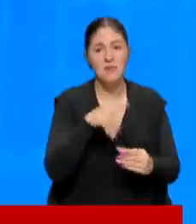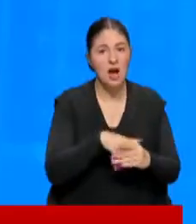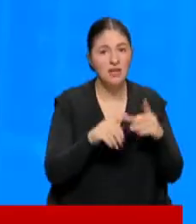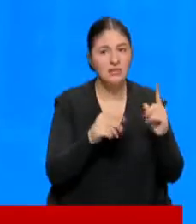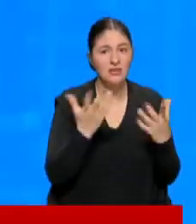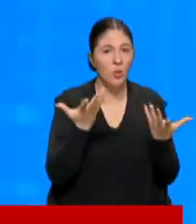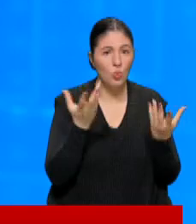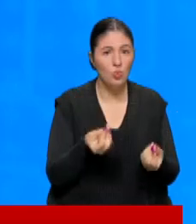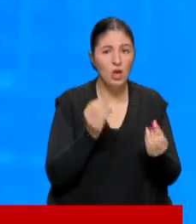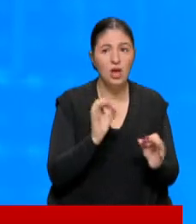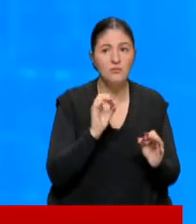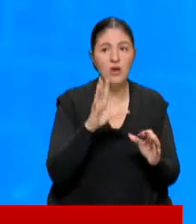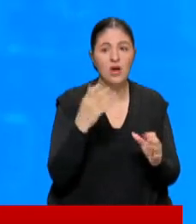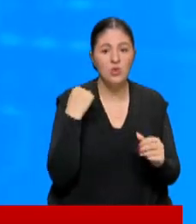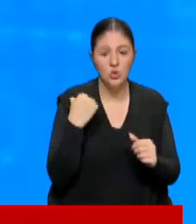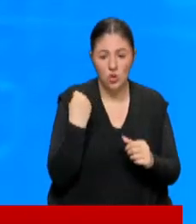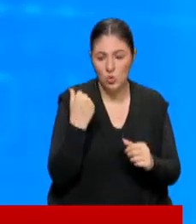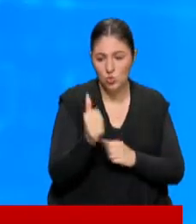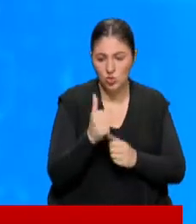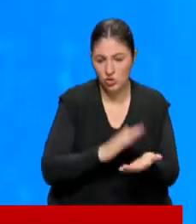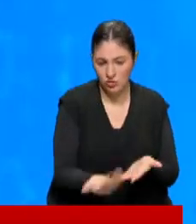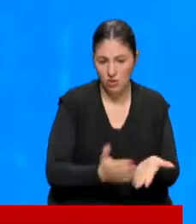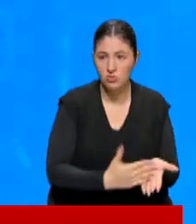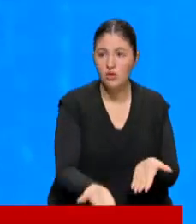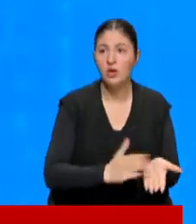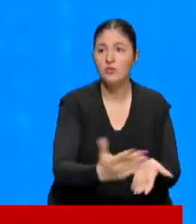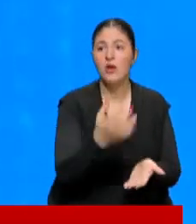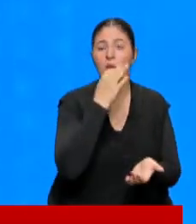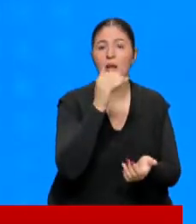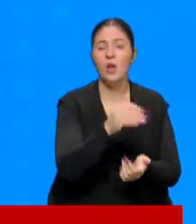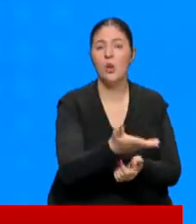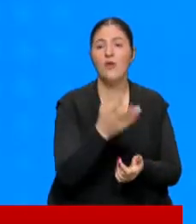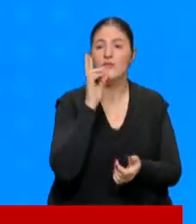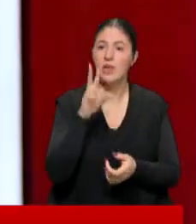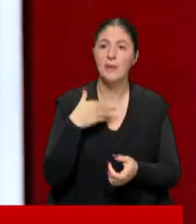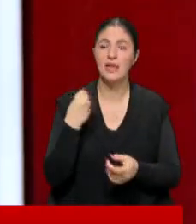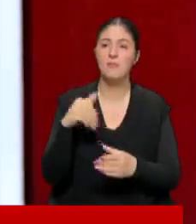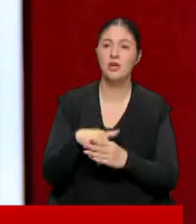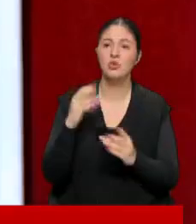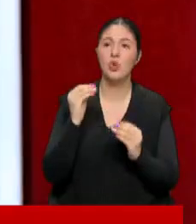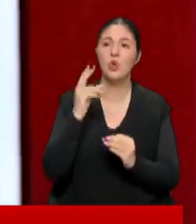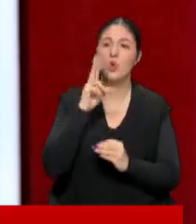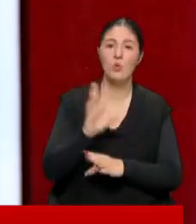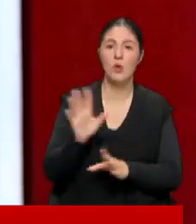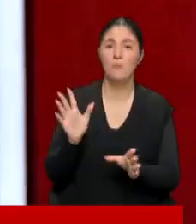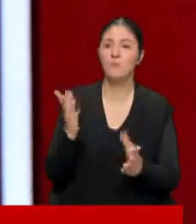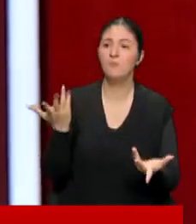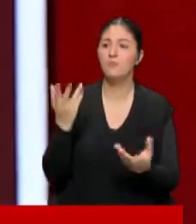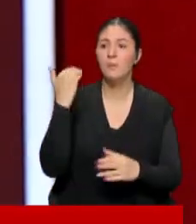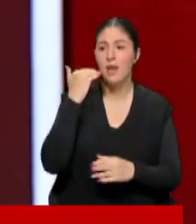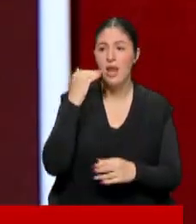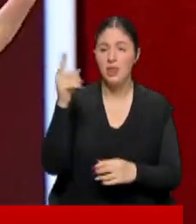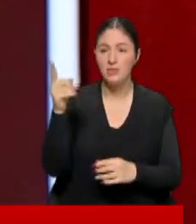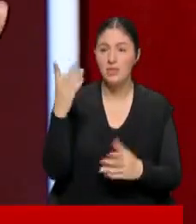partide neler oluyor Sürekli her yeni günde e istifa haberleri geliyor valla ben iyi partiyi çok iyi görmüyorum yani merel